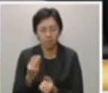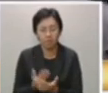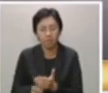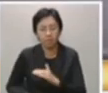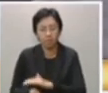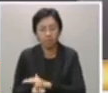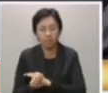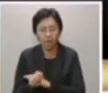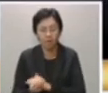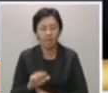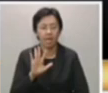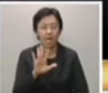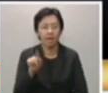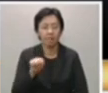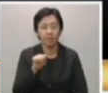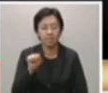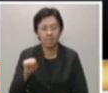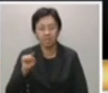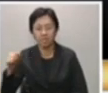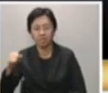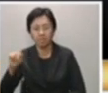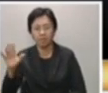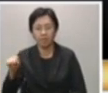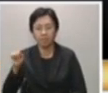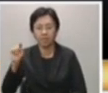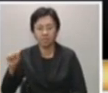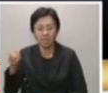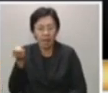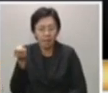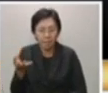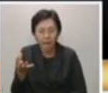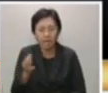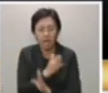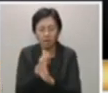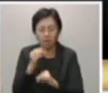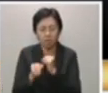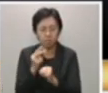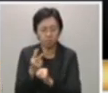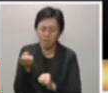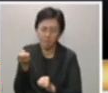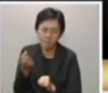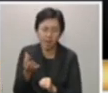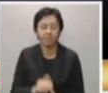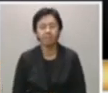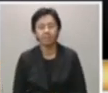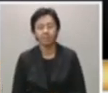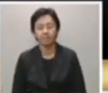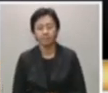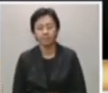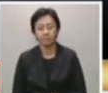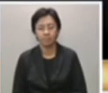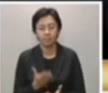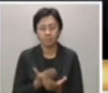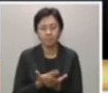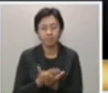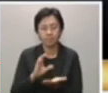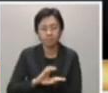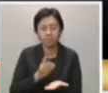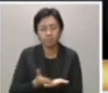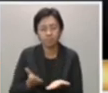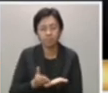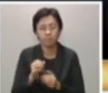ที่ร้อยละ5ถึง15สูงสุดในรอบ3ปีงบประมาณรายจ่ายประจำ